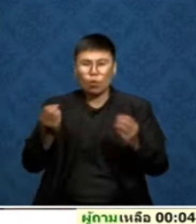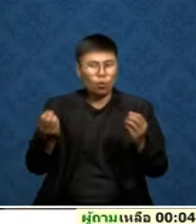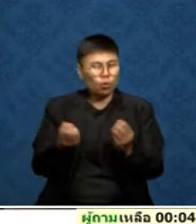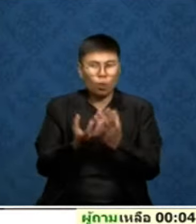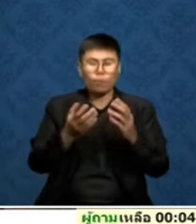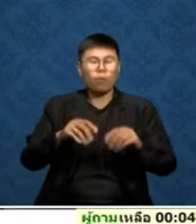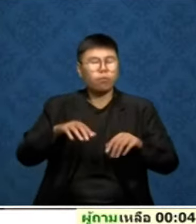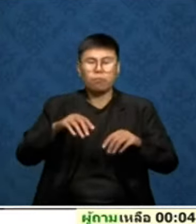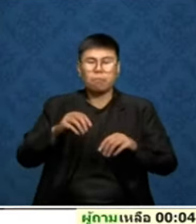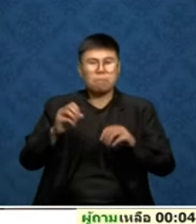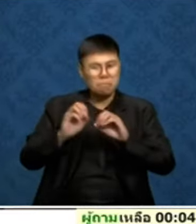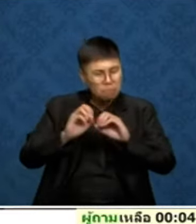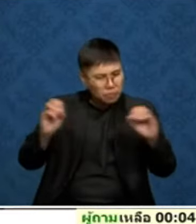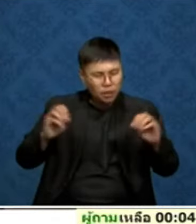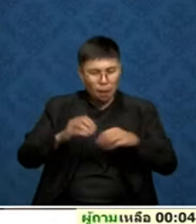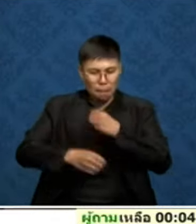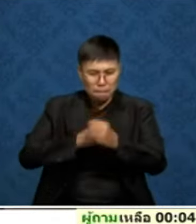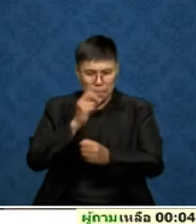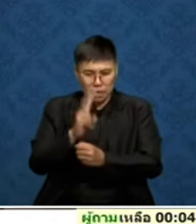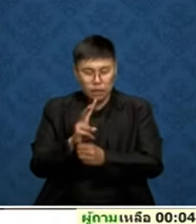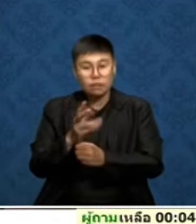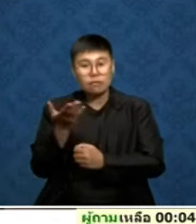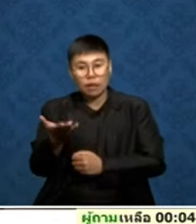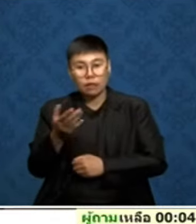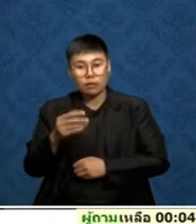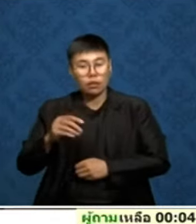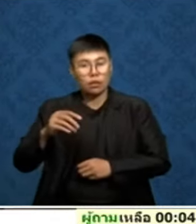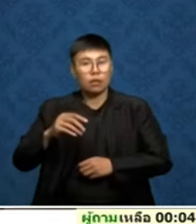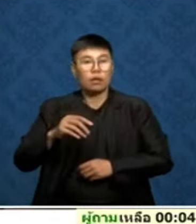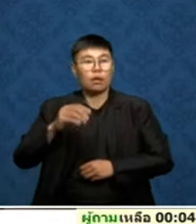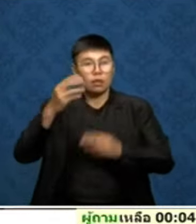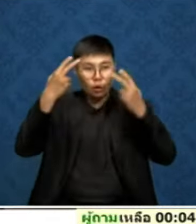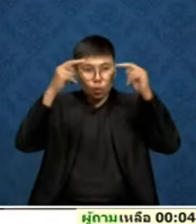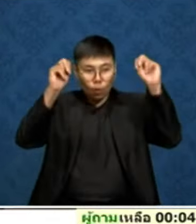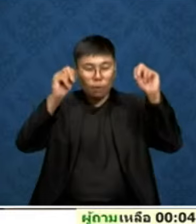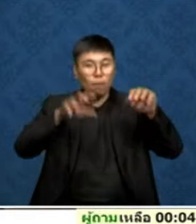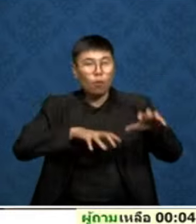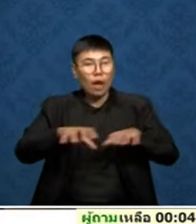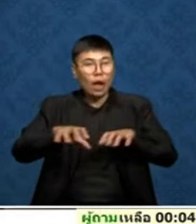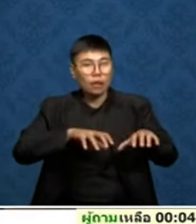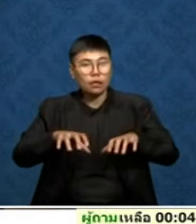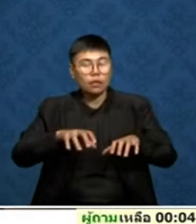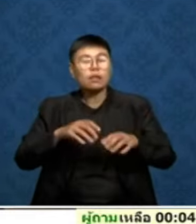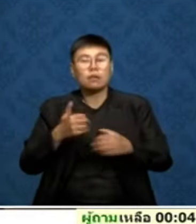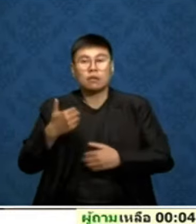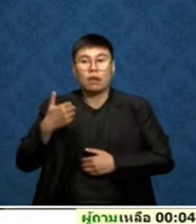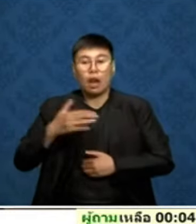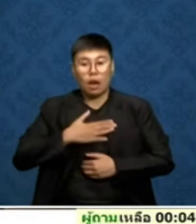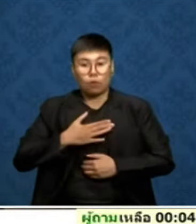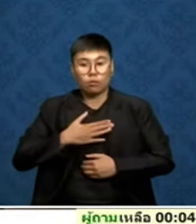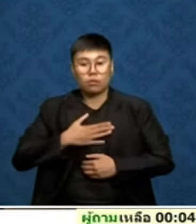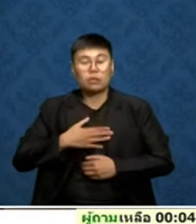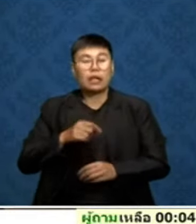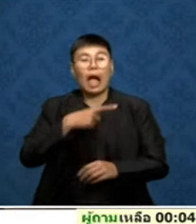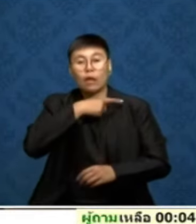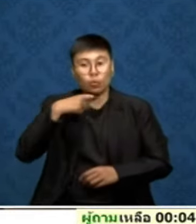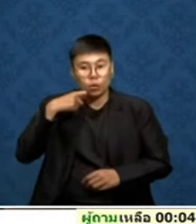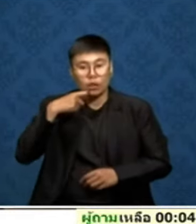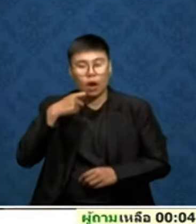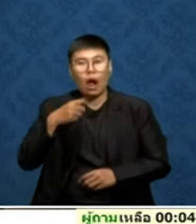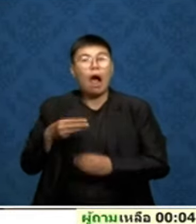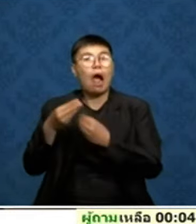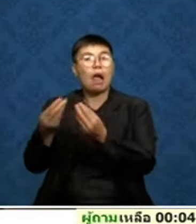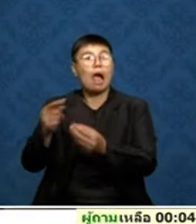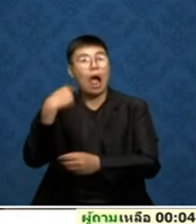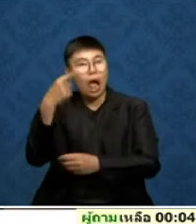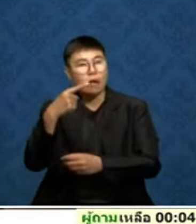ะครับ2ปีที่ผ่านมานี้ตั้งแต่ท่านเข้ามาบริหารด้วยนะครับเราเสียดุลการค้าจีนปีละ 36,000 ล้านเหรียญครับผมขอร้องเถอะครับ